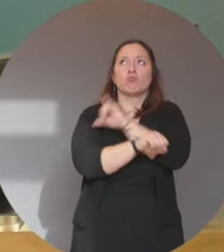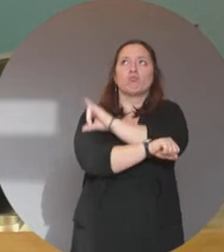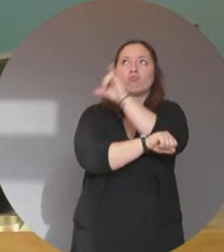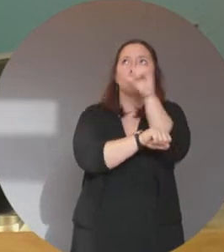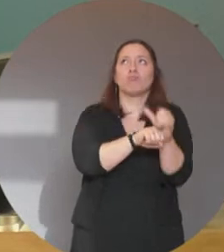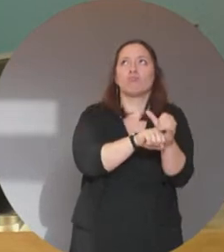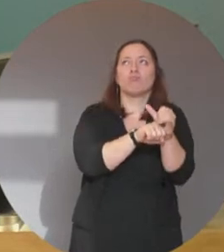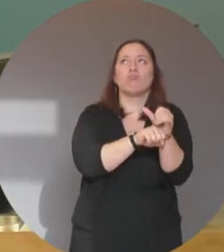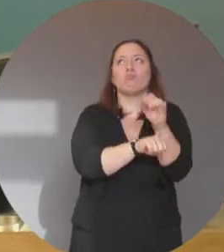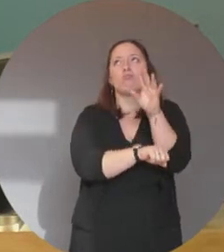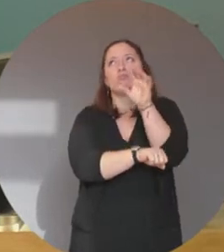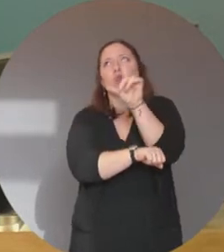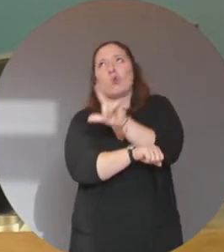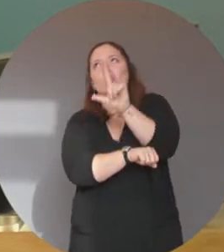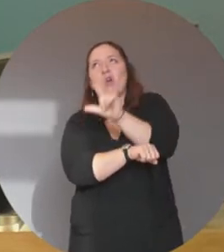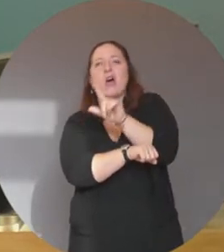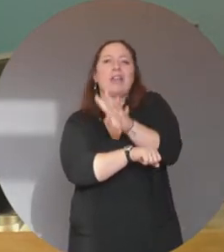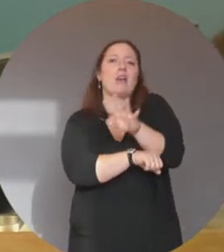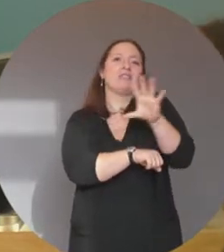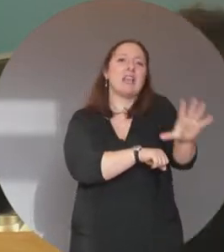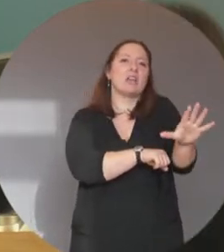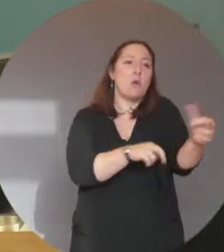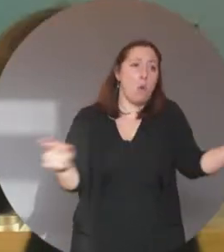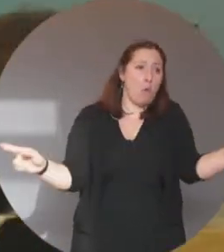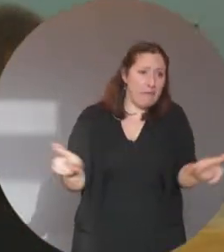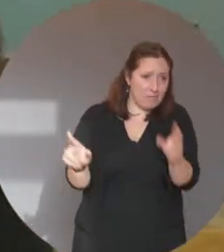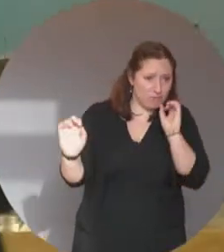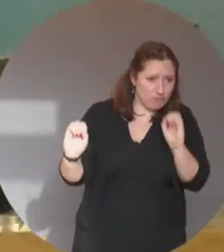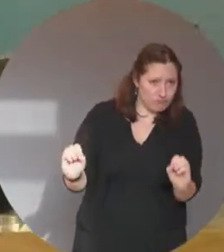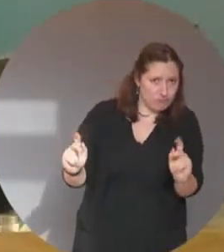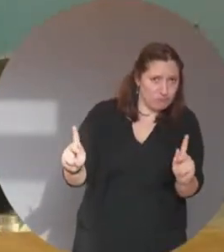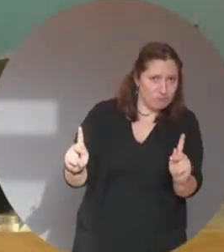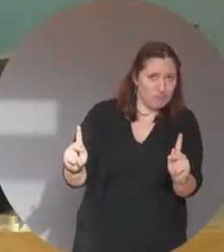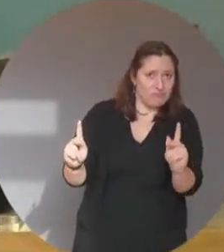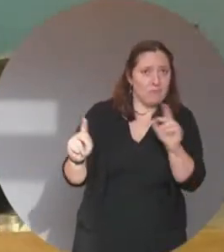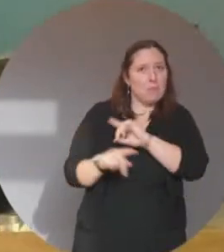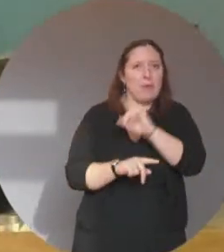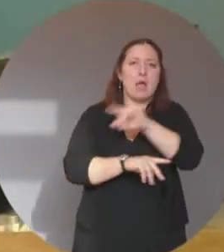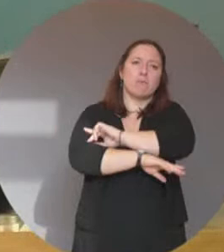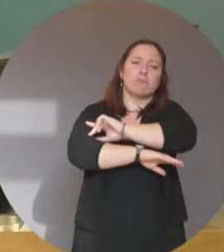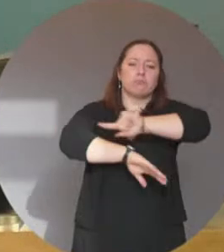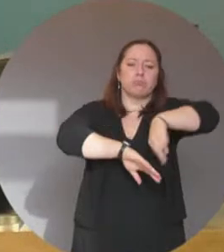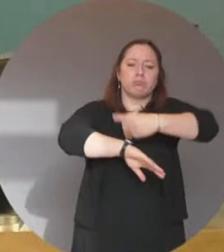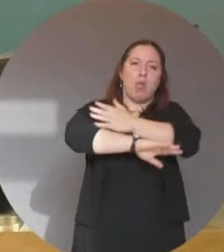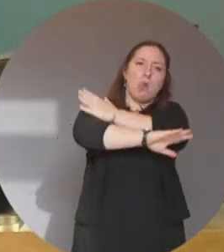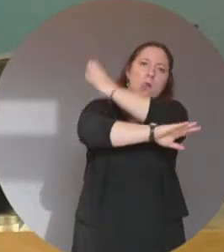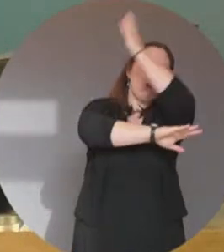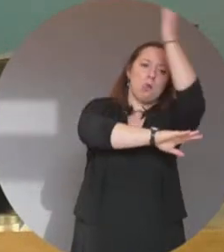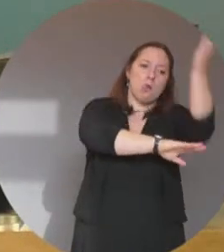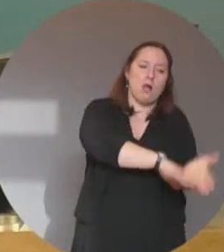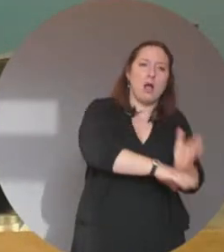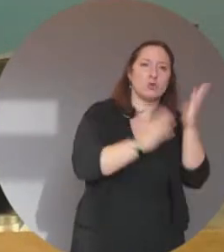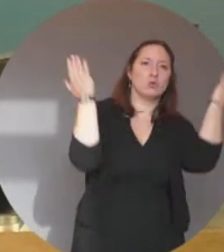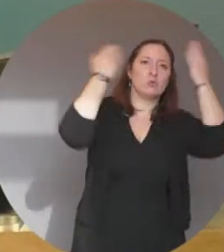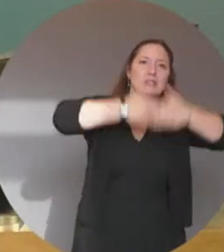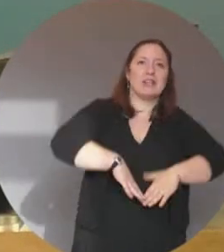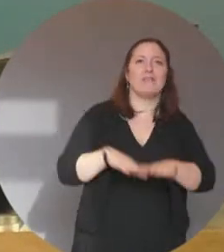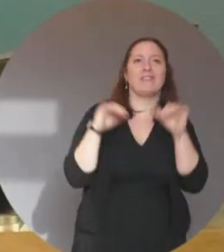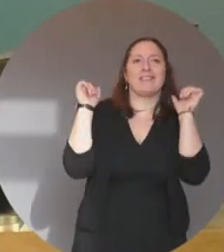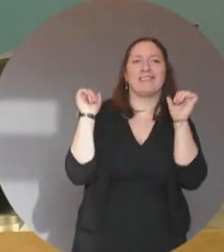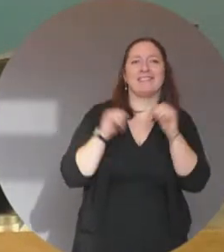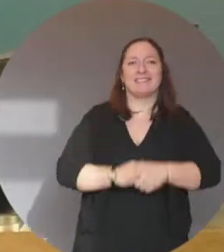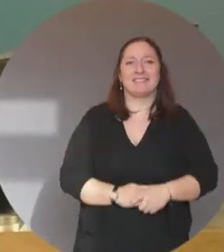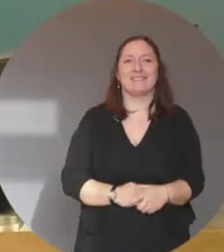14h45 ça serait pas mal si on veut pas terminer tard dans la nuit